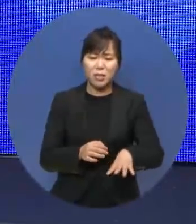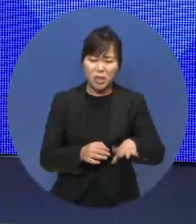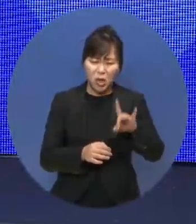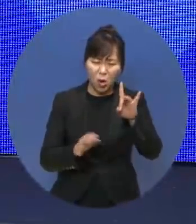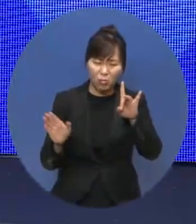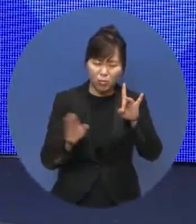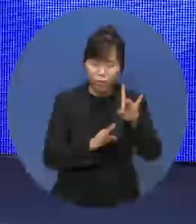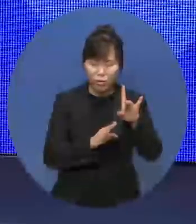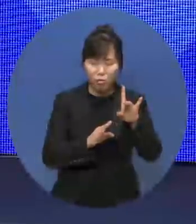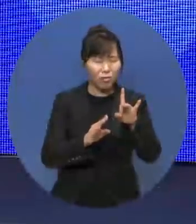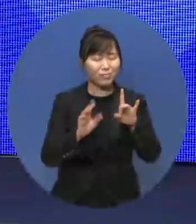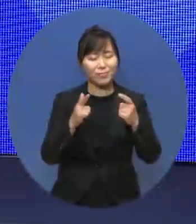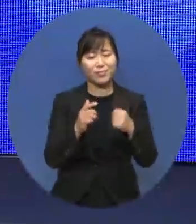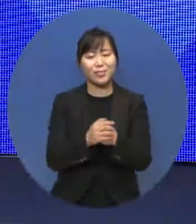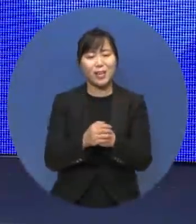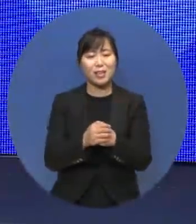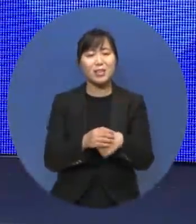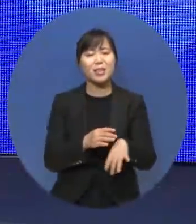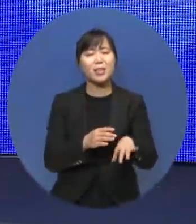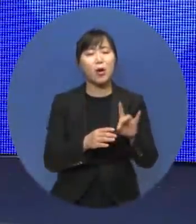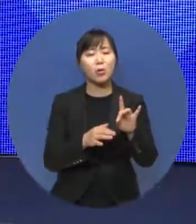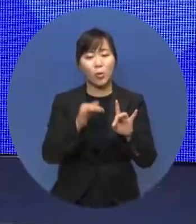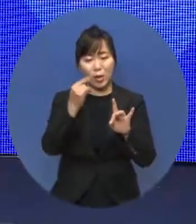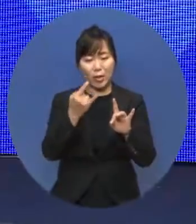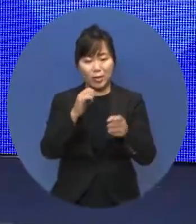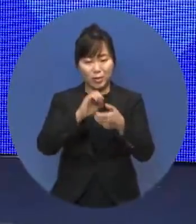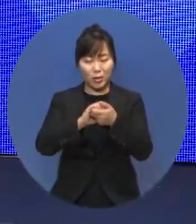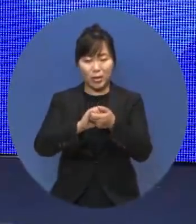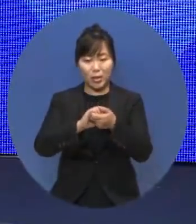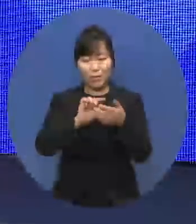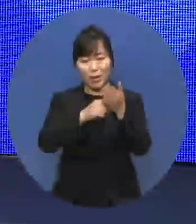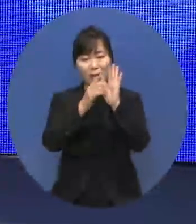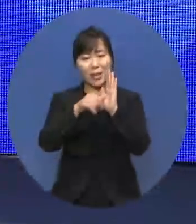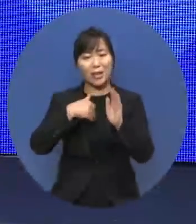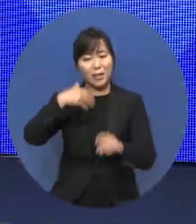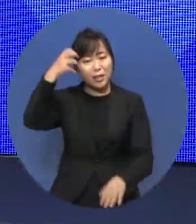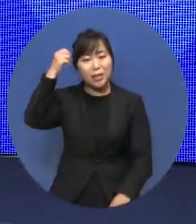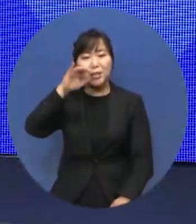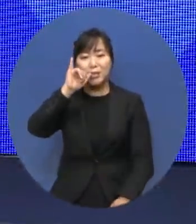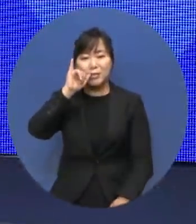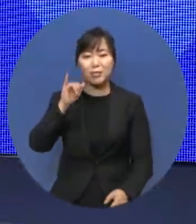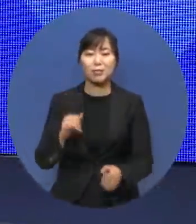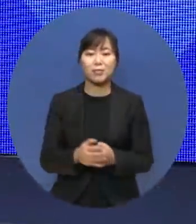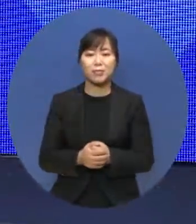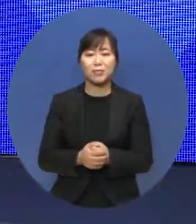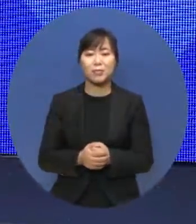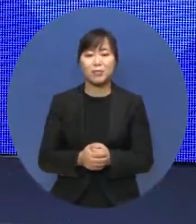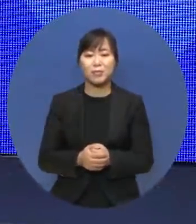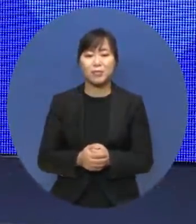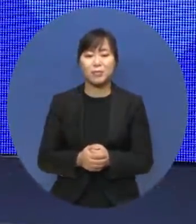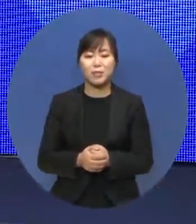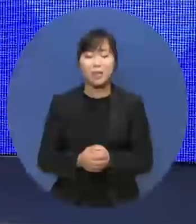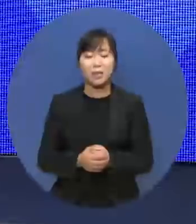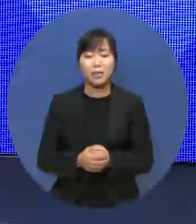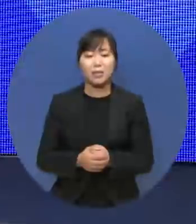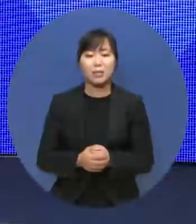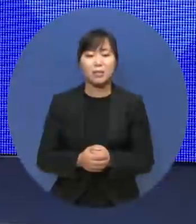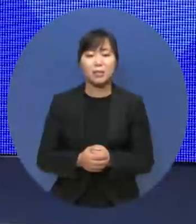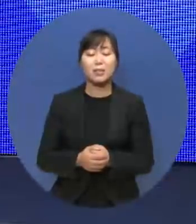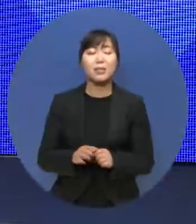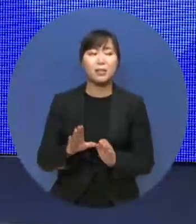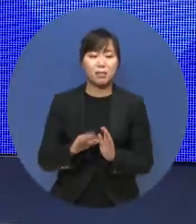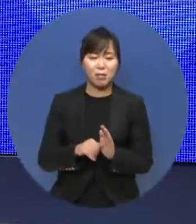아닌 것 같아요. 초창기 제가 처음에 첫 회 정기 연주 하던 날이 아직도 저는 기억이 나는데요. 초창기 첫 회 정기 연주 하던